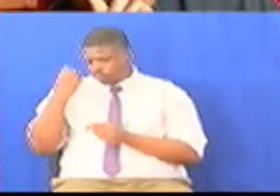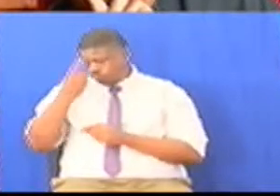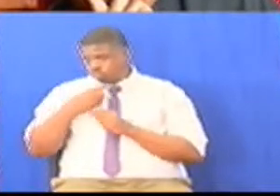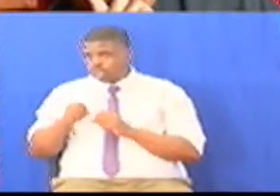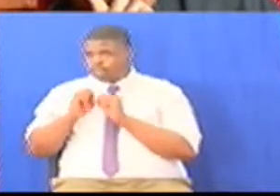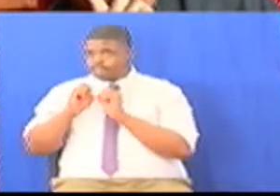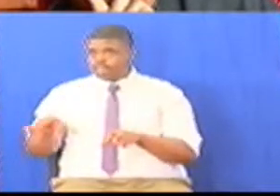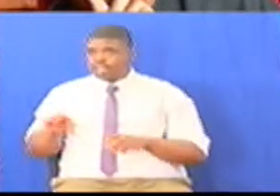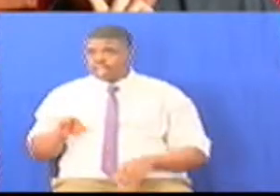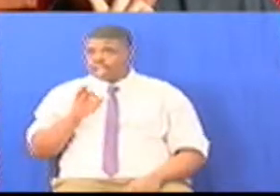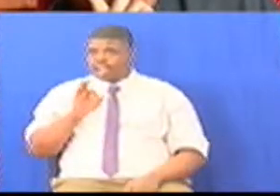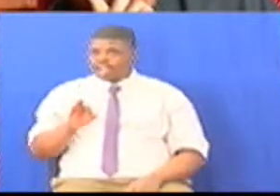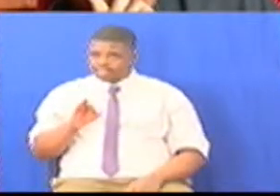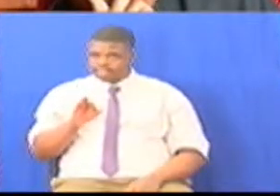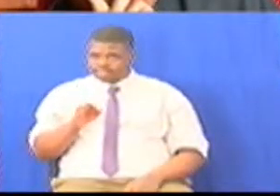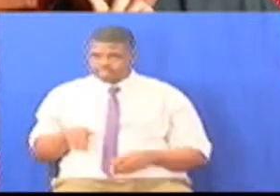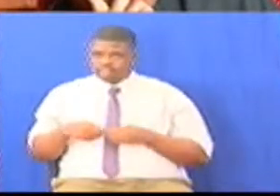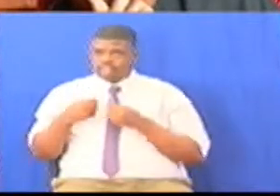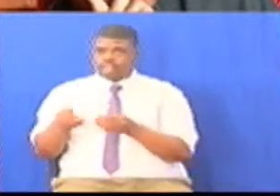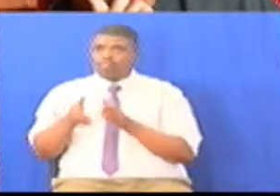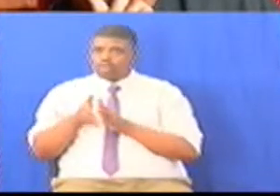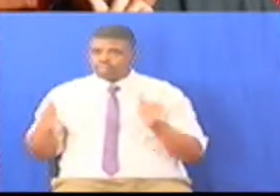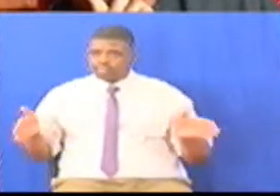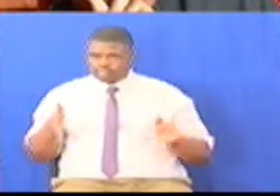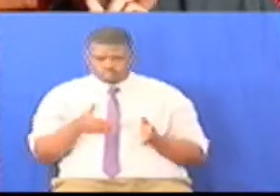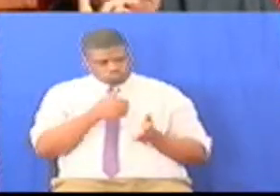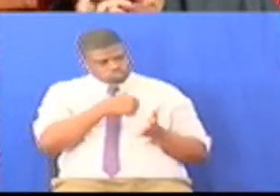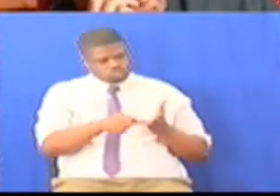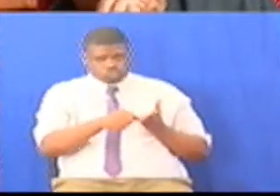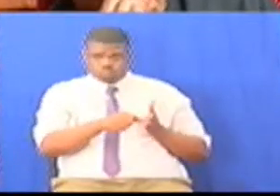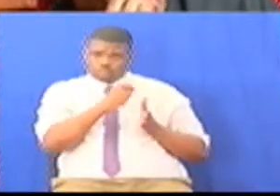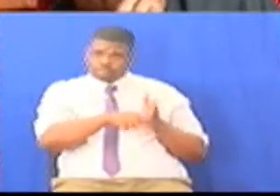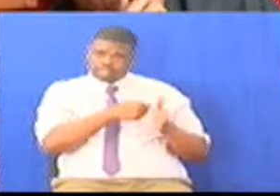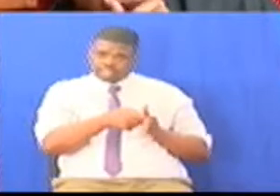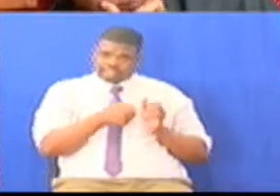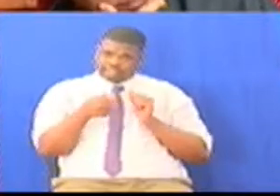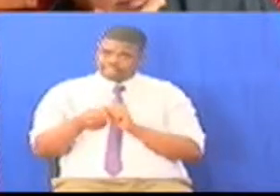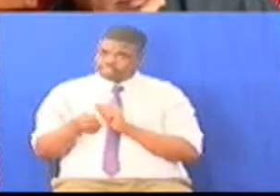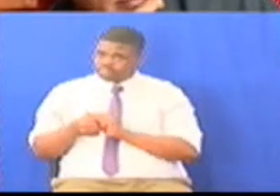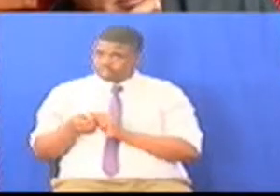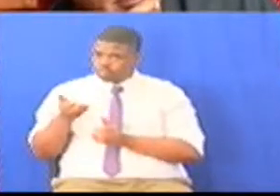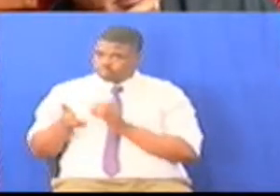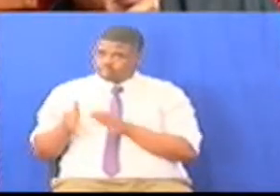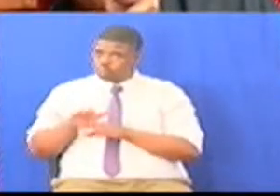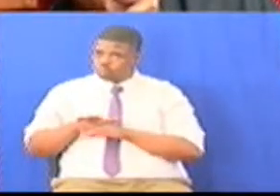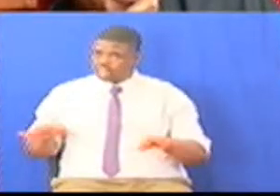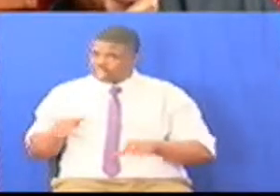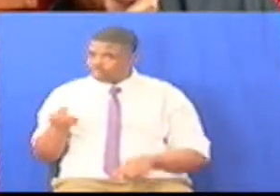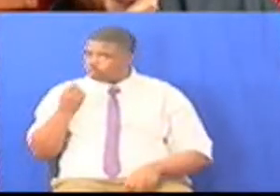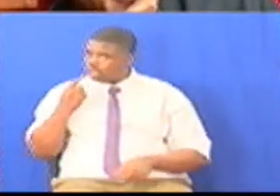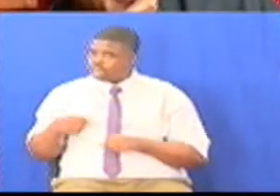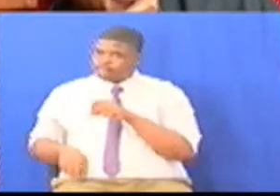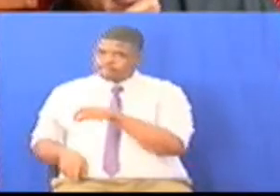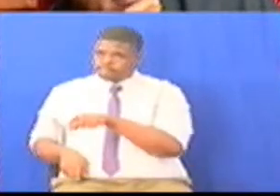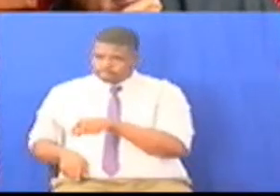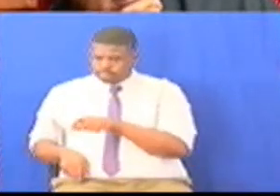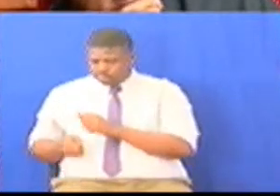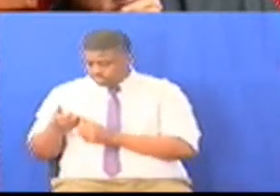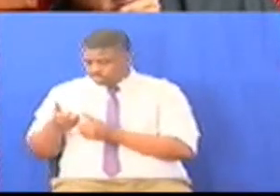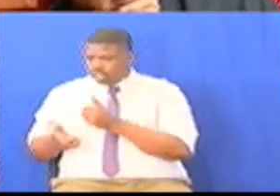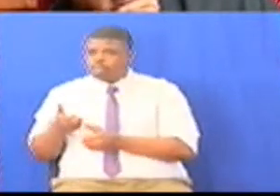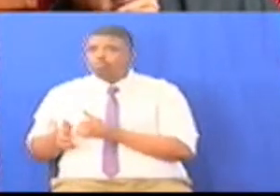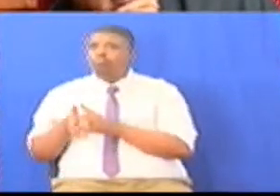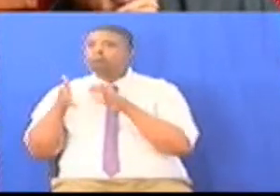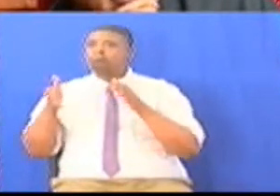F ambayo itatoa mwanya wachangiaji wa fedha kwa ajili ya ununuzi wa mashine na vifaa vya kupima usalama wa damu ambazo zimekuwa changamoto